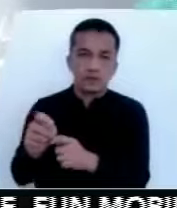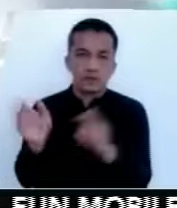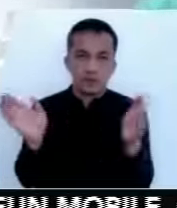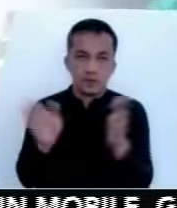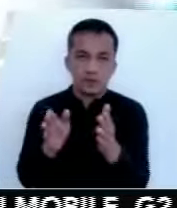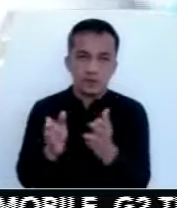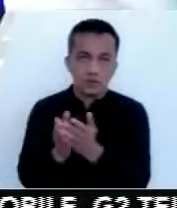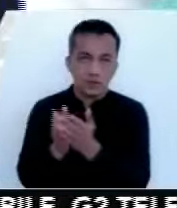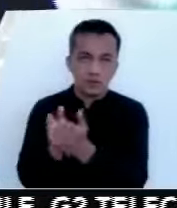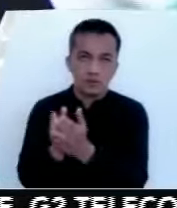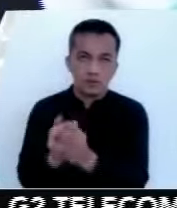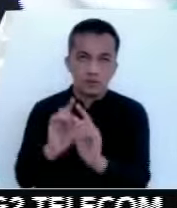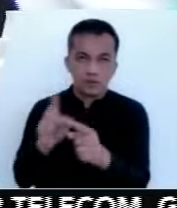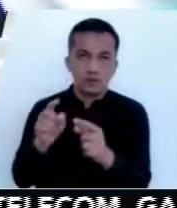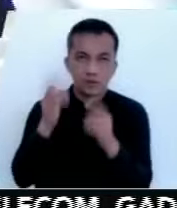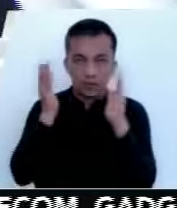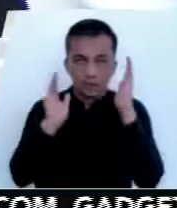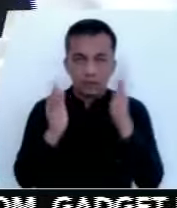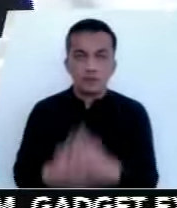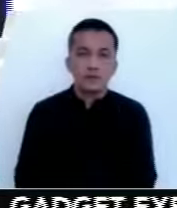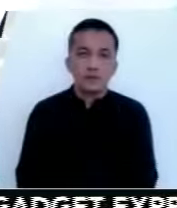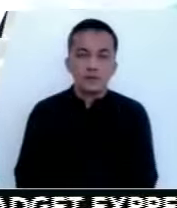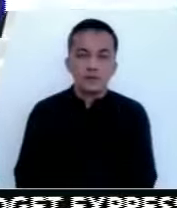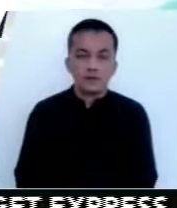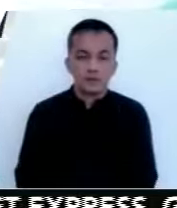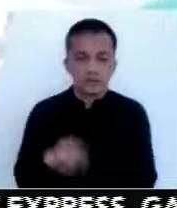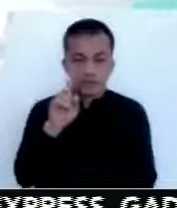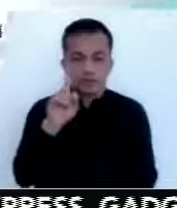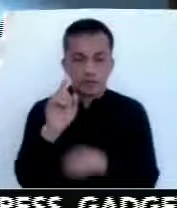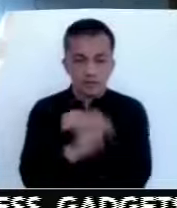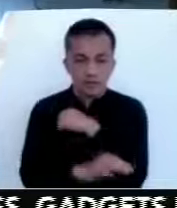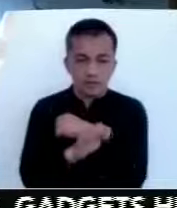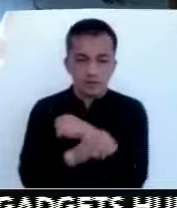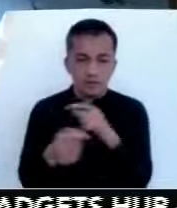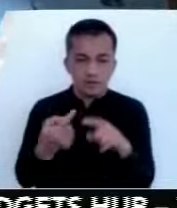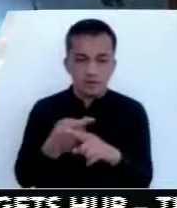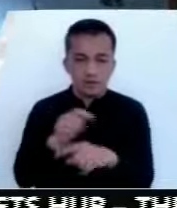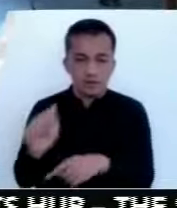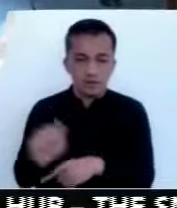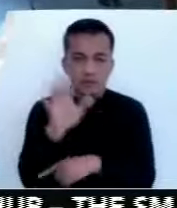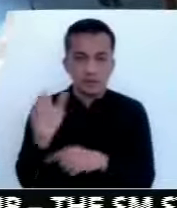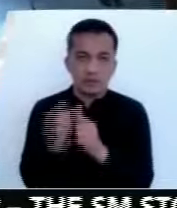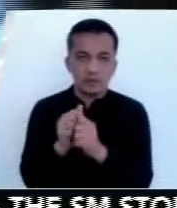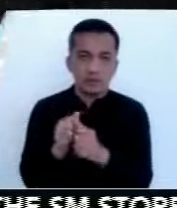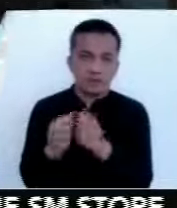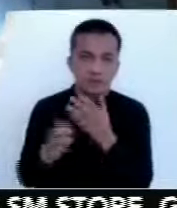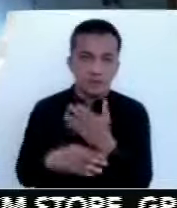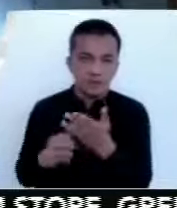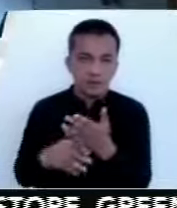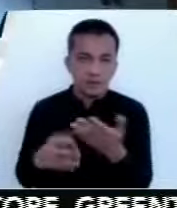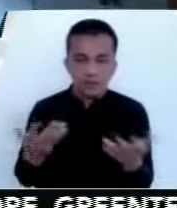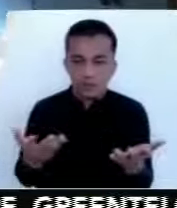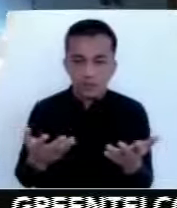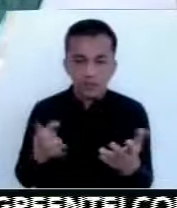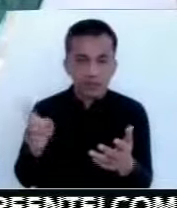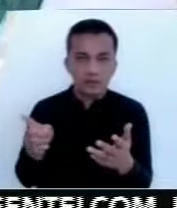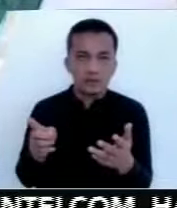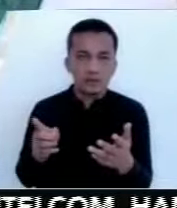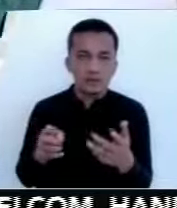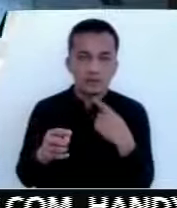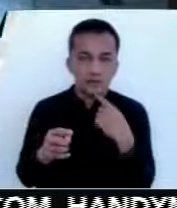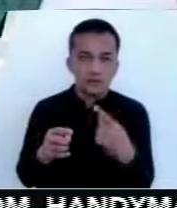patungong Malaysia isang dayuhang babae raw mula sa Asya ang kasama nila sa biahe wala na rin daw silang dalang cellphone